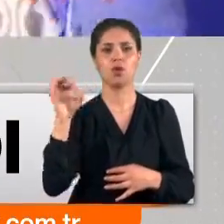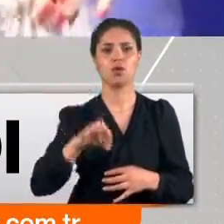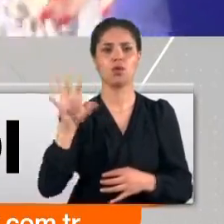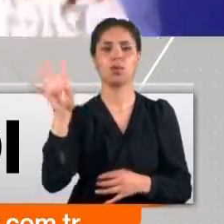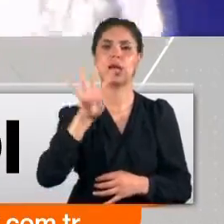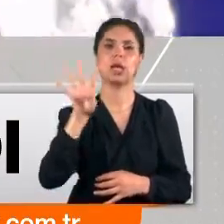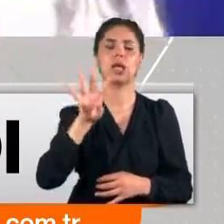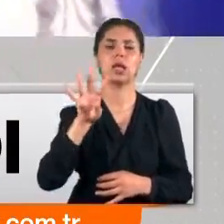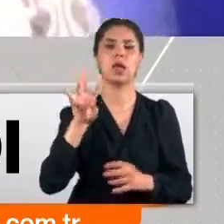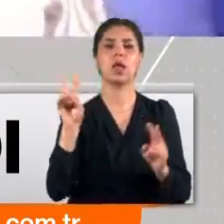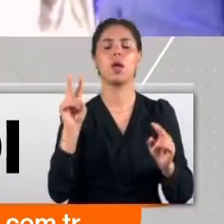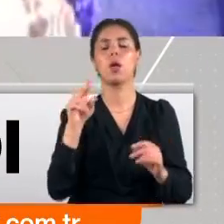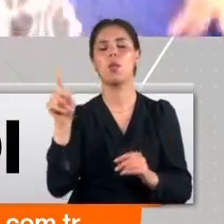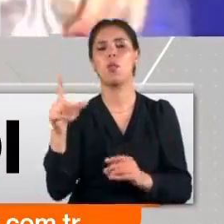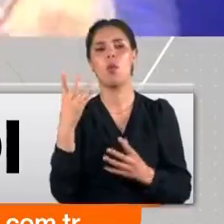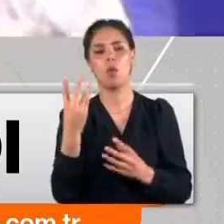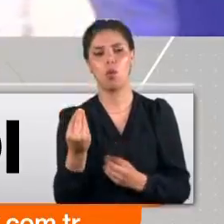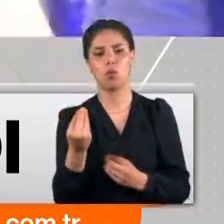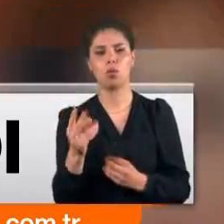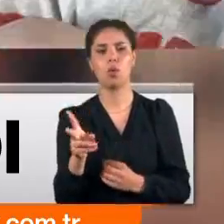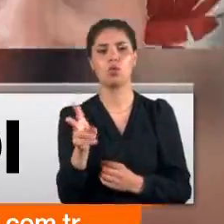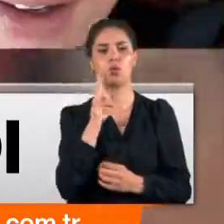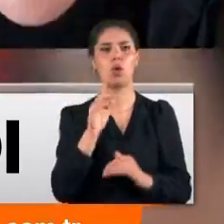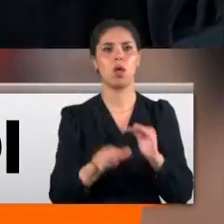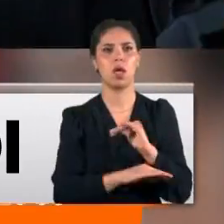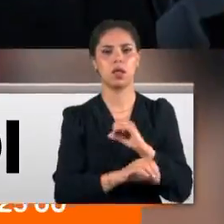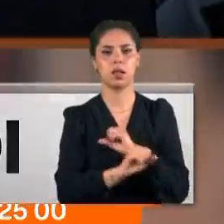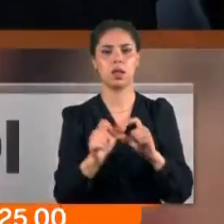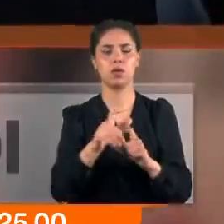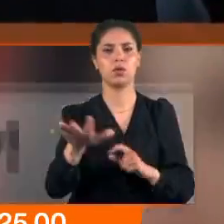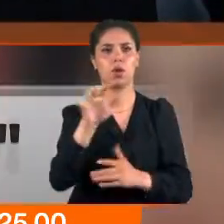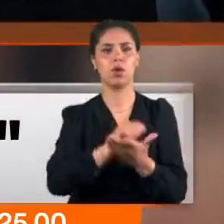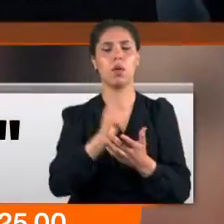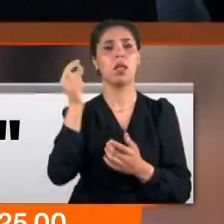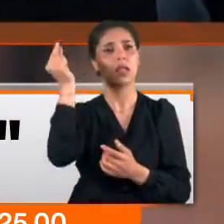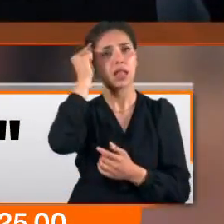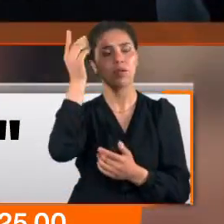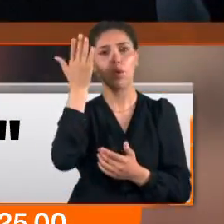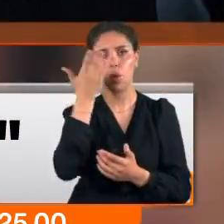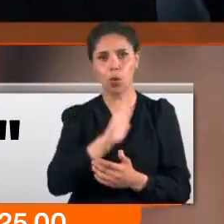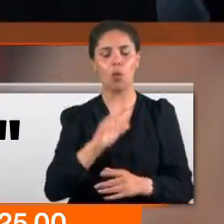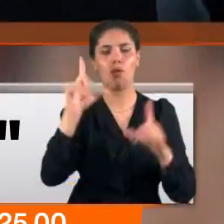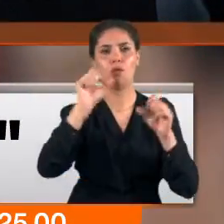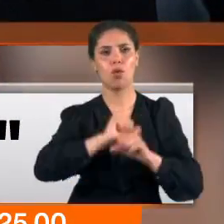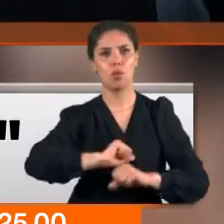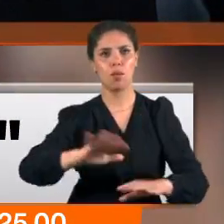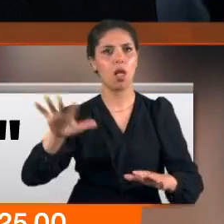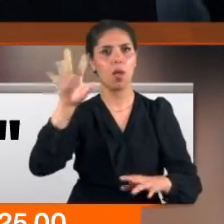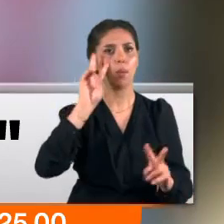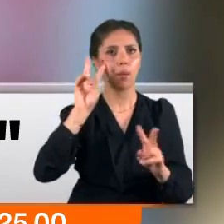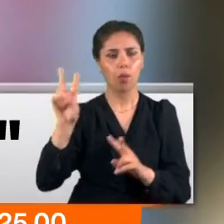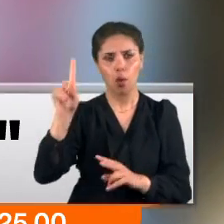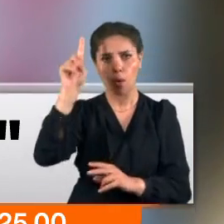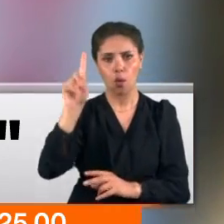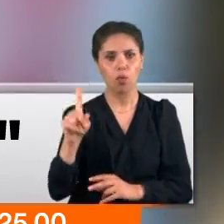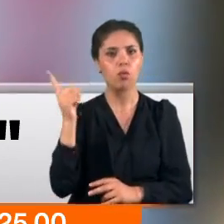Ben artık son noktadaydım, kendi hayatımda da son noktadaydım. Sosyal medyadan saçlarının olmadığı bir fotoğraf paylaşan Karaca'yı görenler, ilk